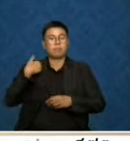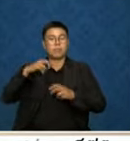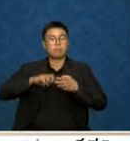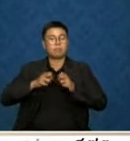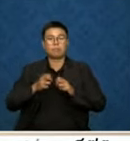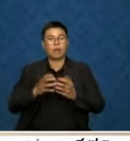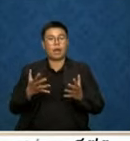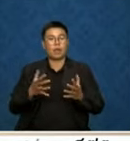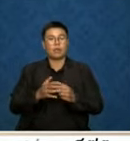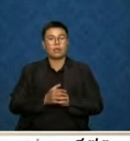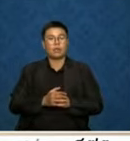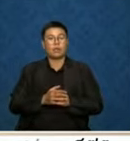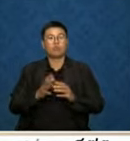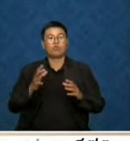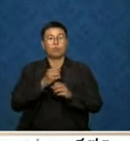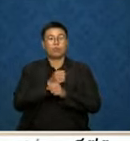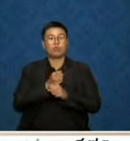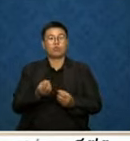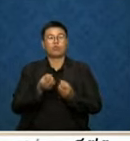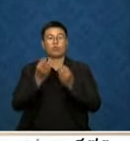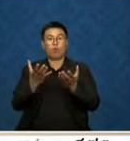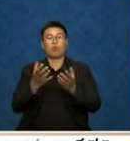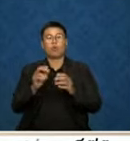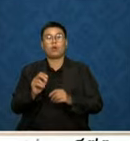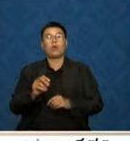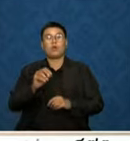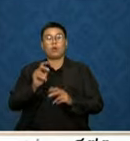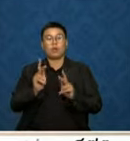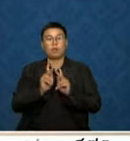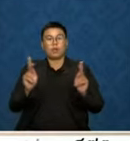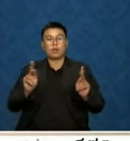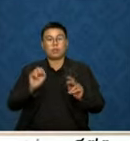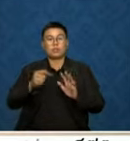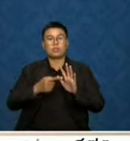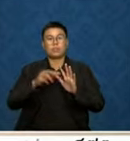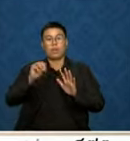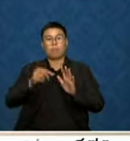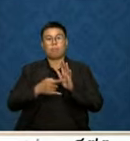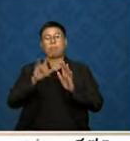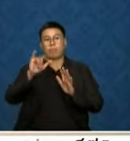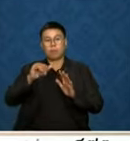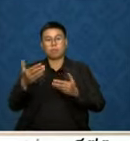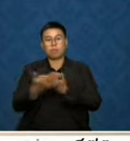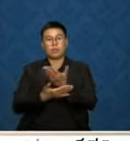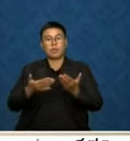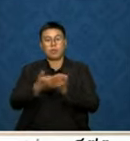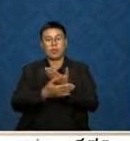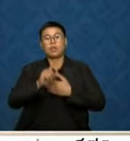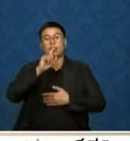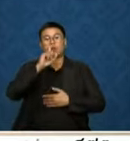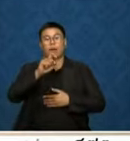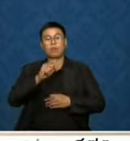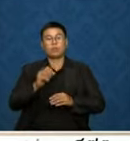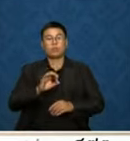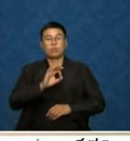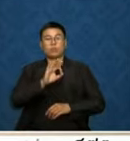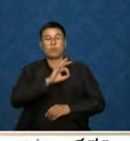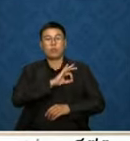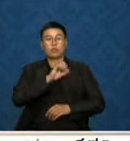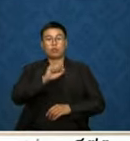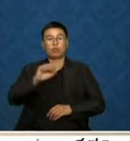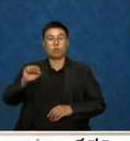ติแบบนี้นะครับให้ส่งกรรมการสามัญไปพิจารณาทีนี้จะถามท่านสมาชิกต่อไปครับว่า